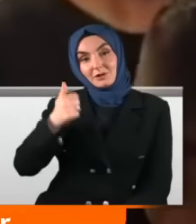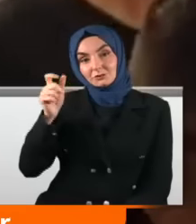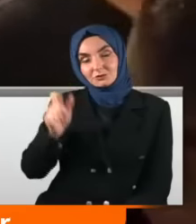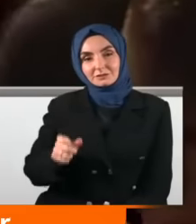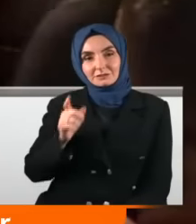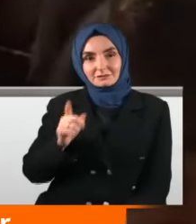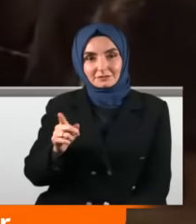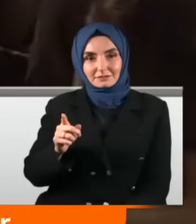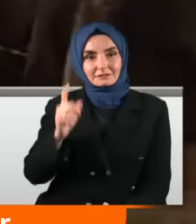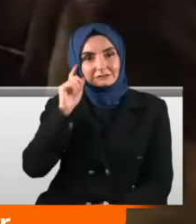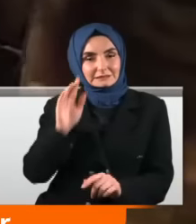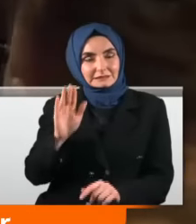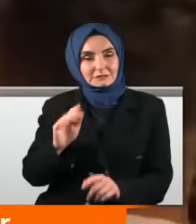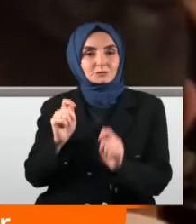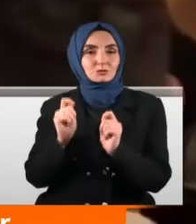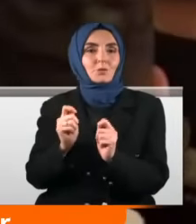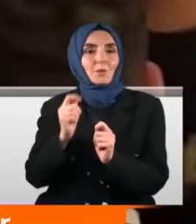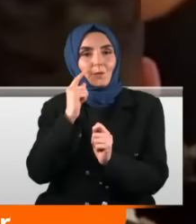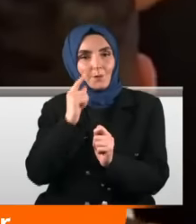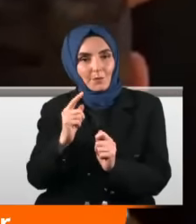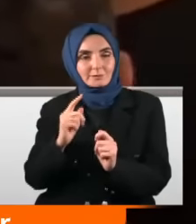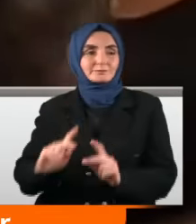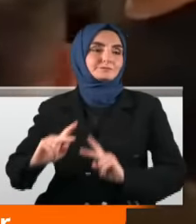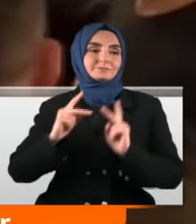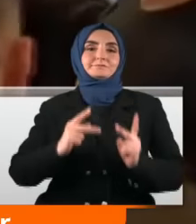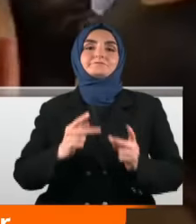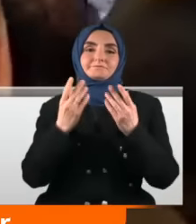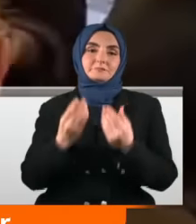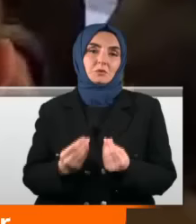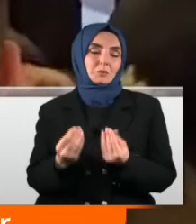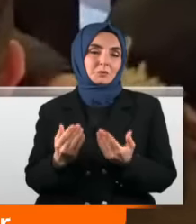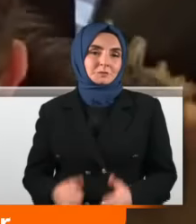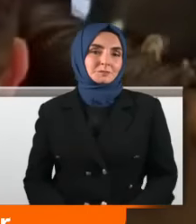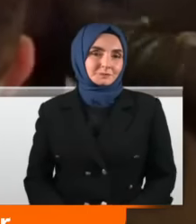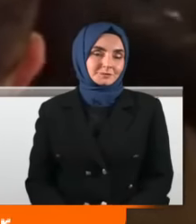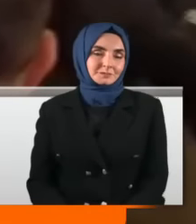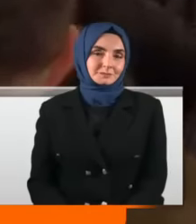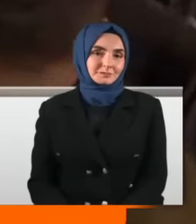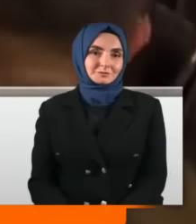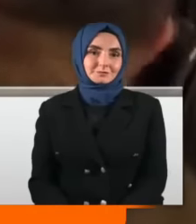devir teslim töreni tamamlandı. Tamam İsmail. Hadi, tamam hadi.